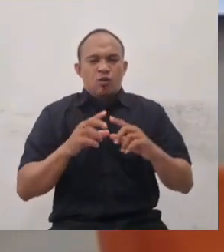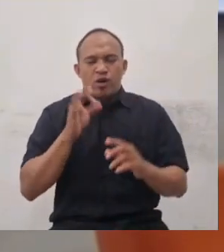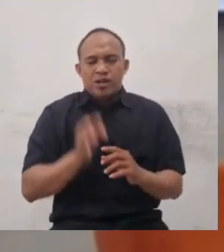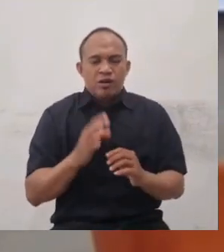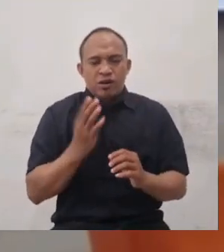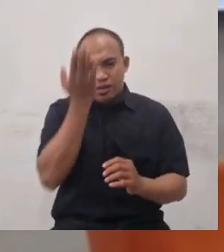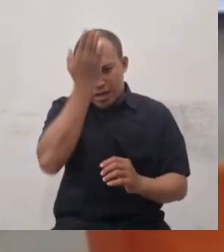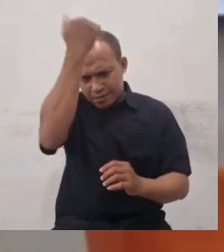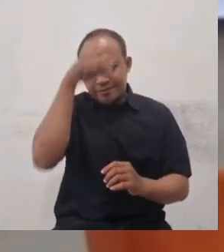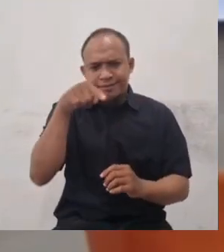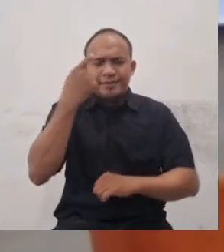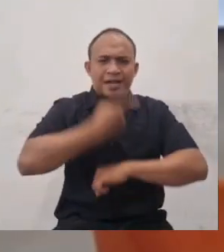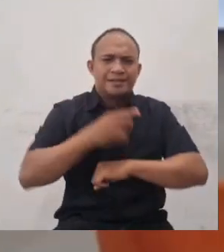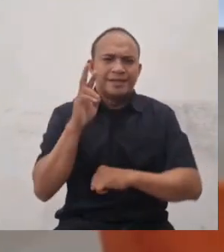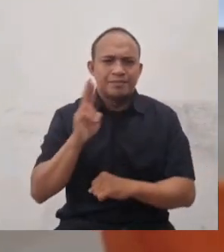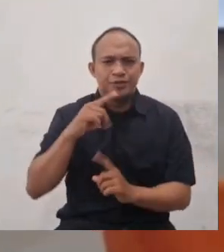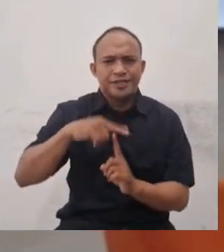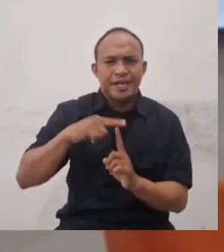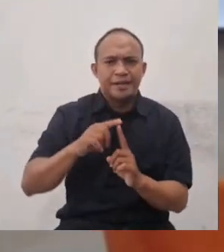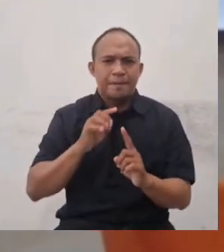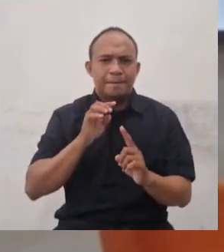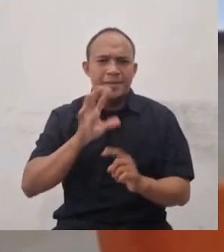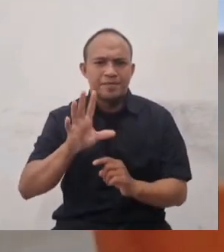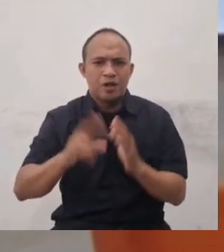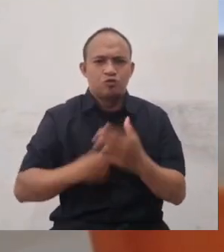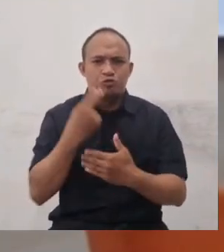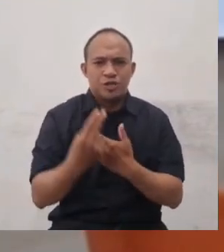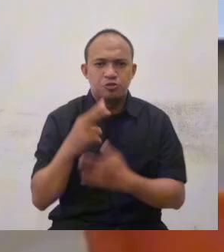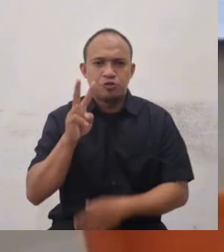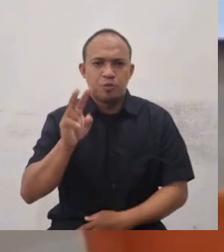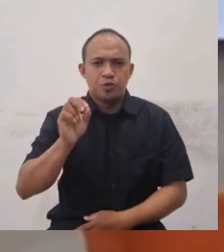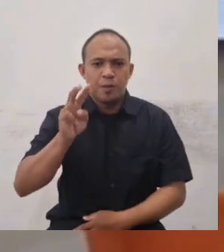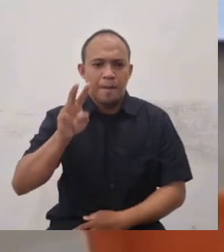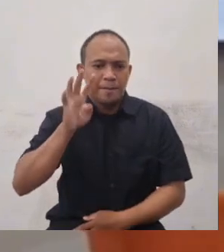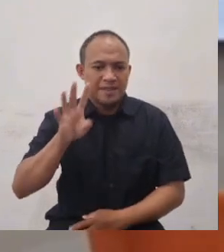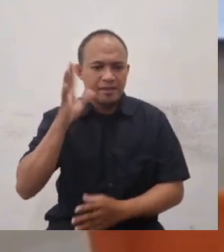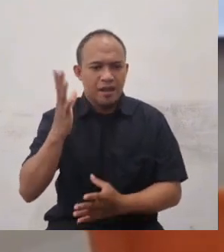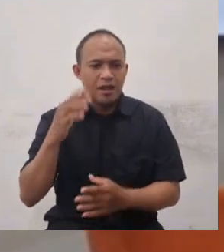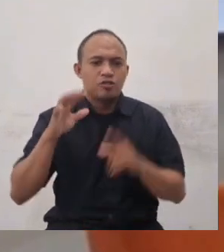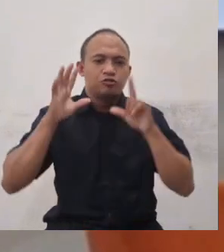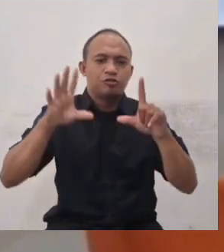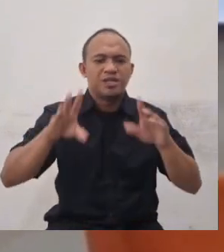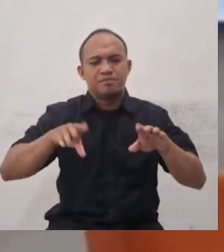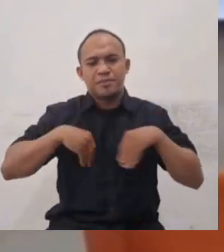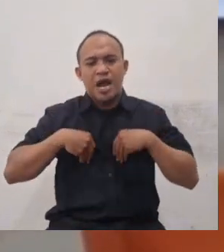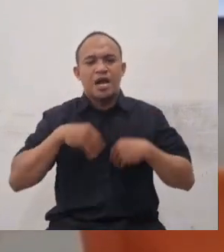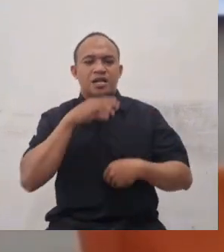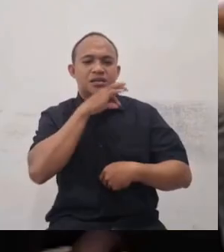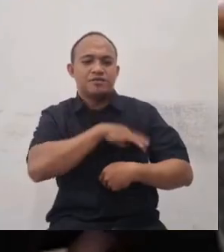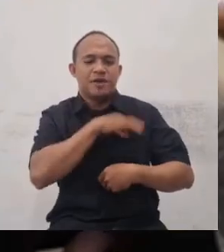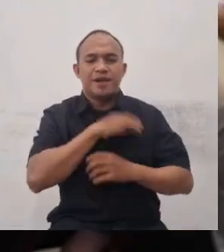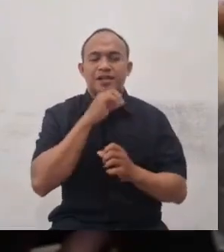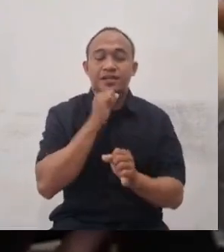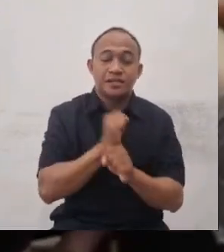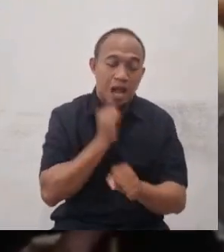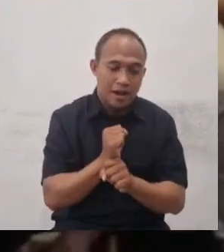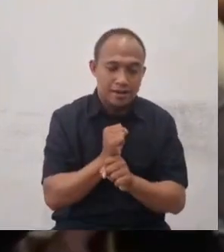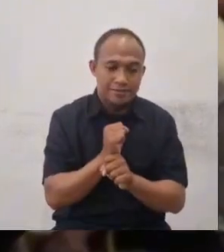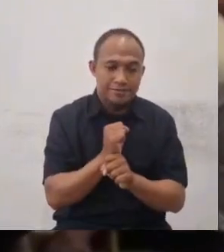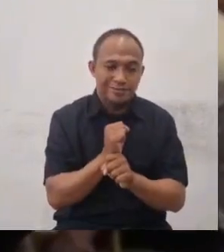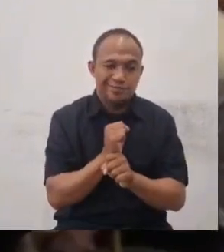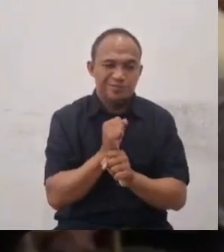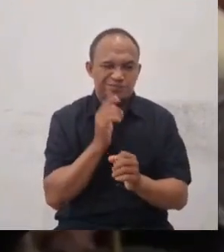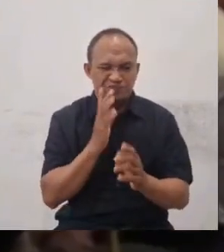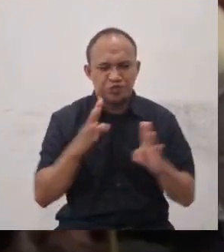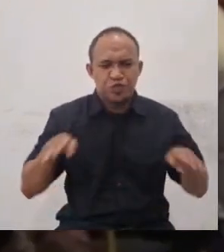Rabu 5 Juni 2024. Temu alumni dihadiri oleh 77 penerima manfaat Kartu Prakerja